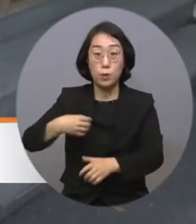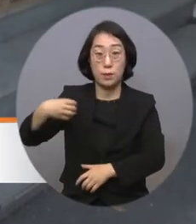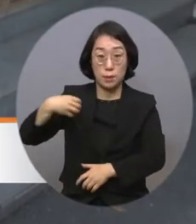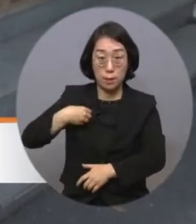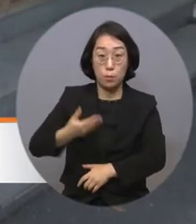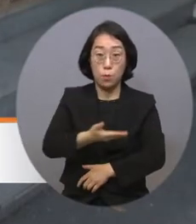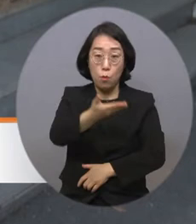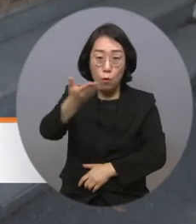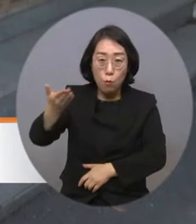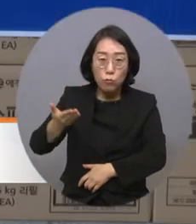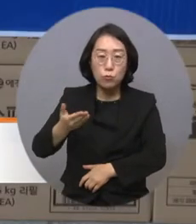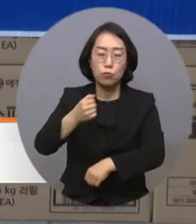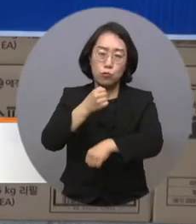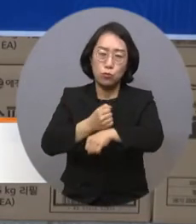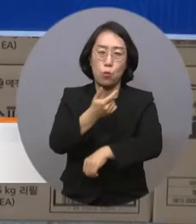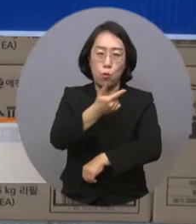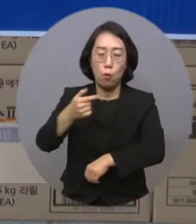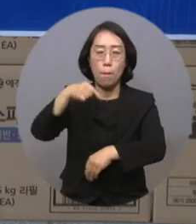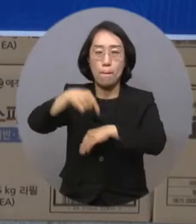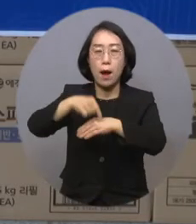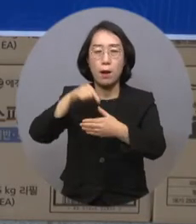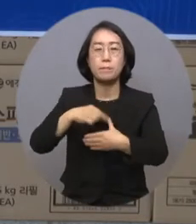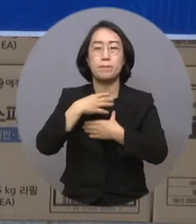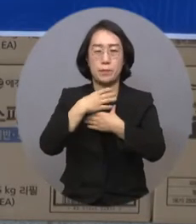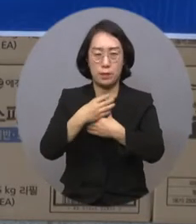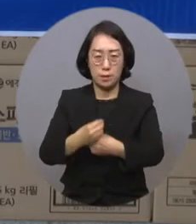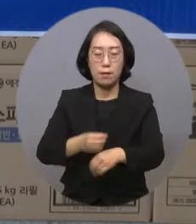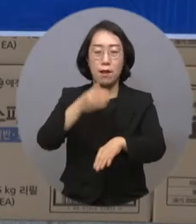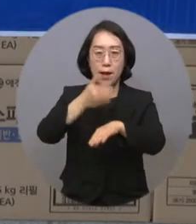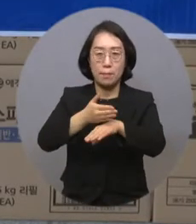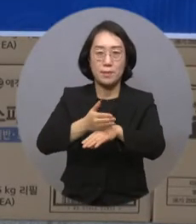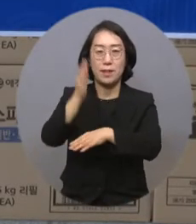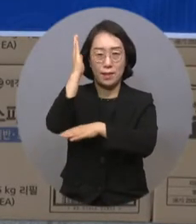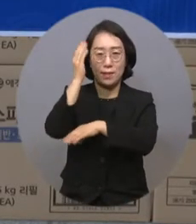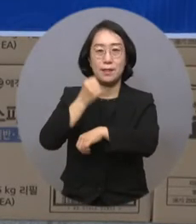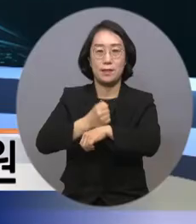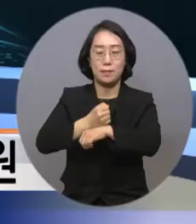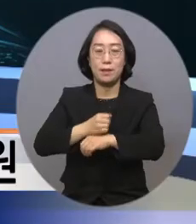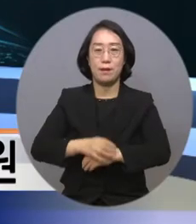사회복지 종사자가 있어 마음이 든든하다며 감사를 전했습니다.